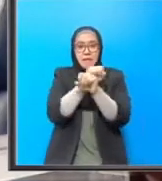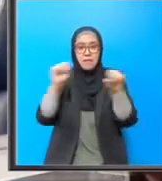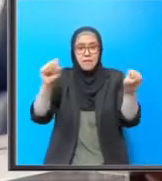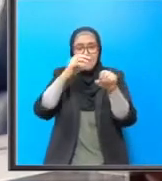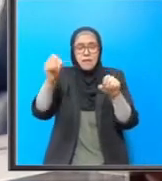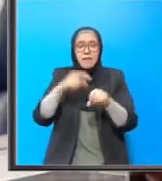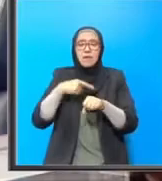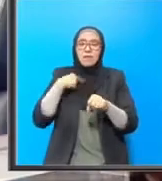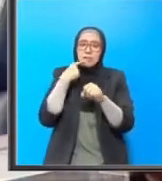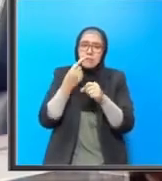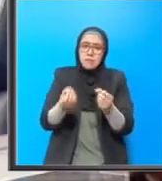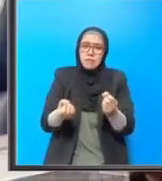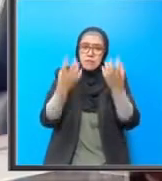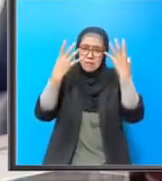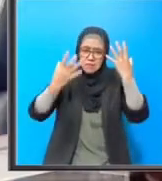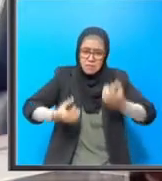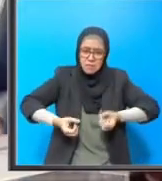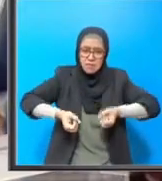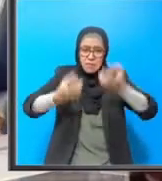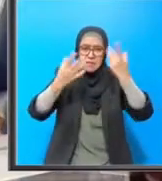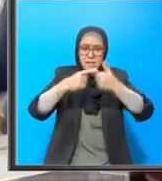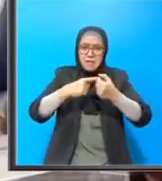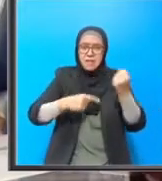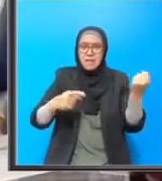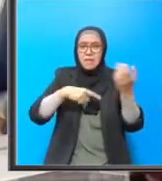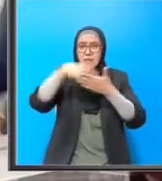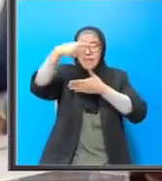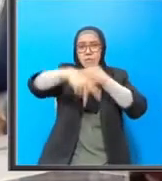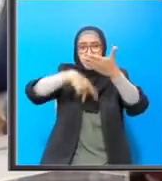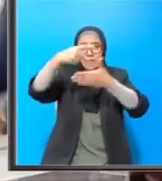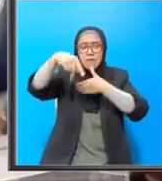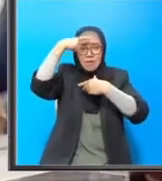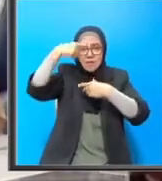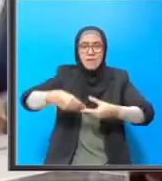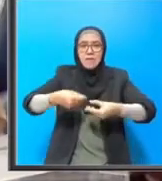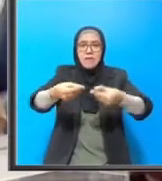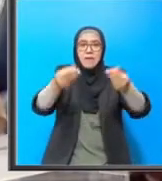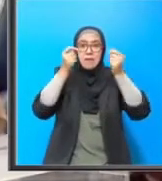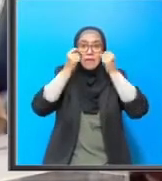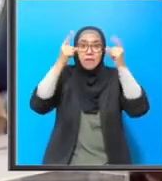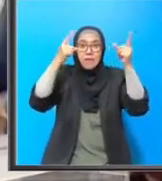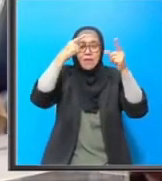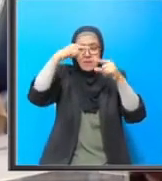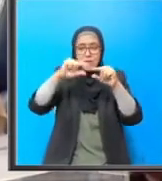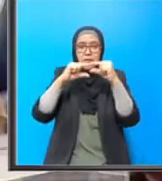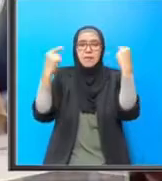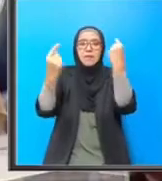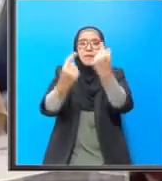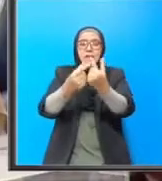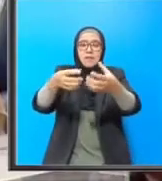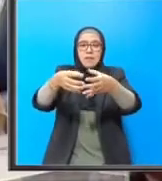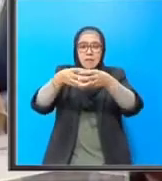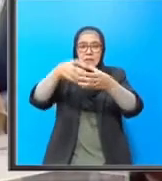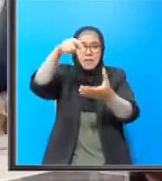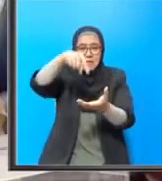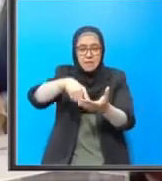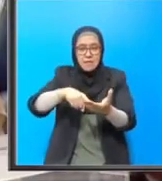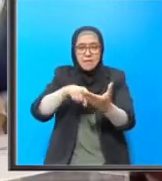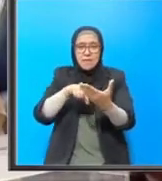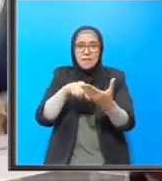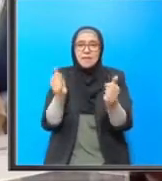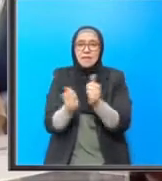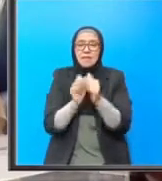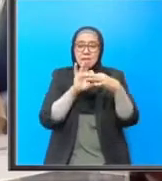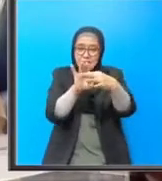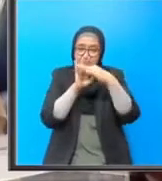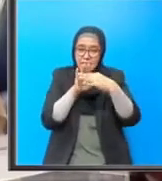kita mengadakan banyak program untuk kita memberi kesedaran kepada Golongan ini jadi bersama juga dengan kucing samode pada